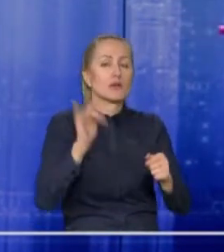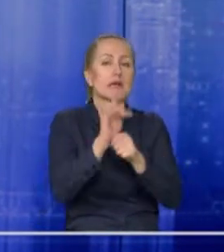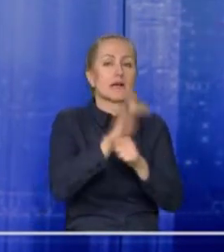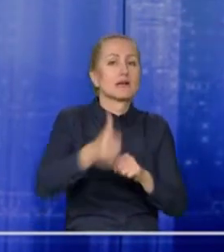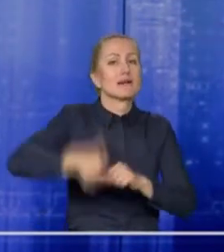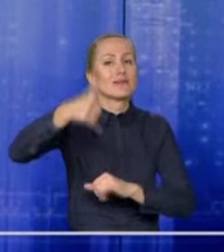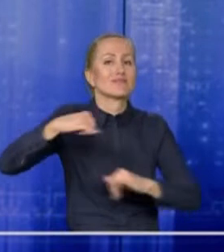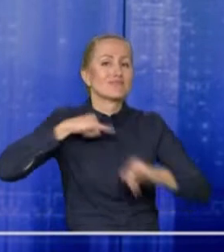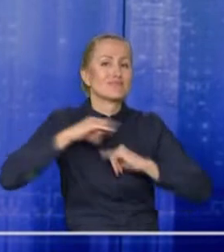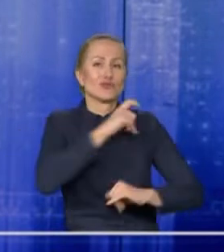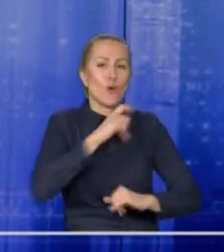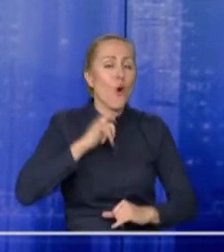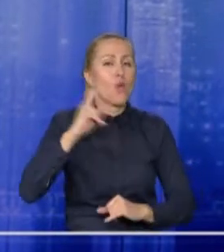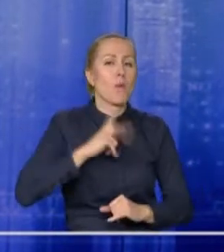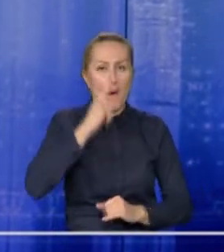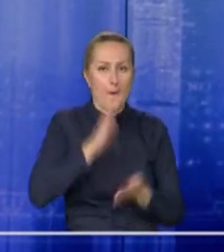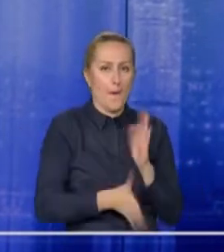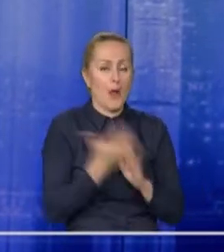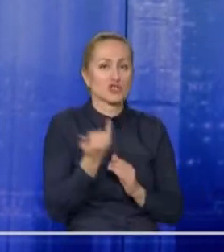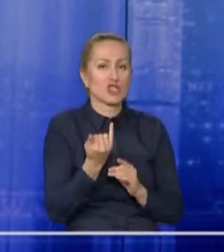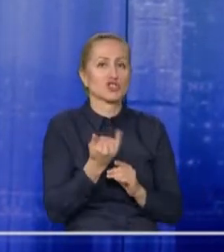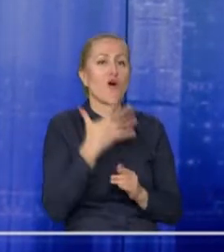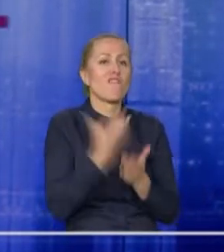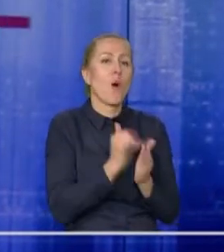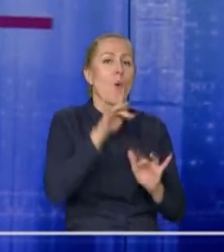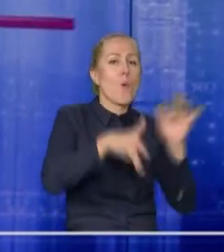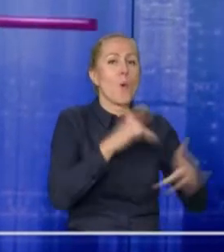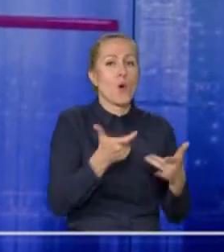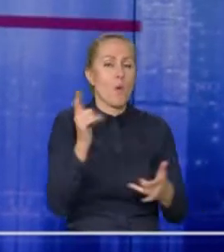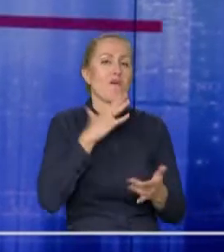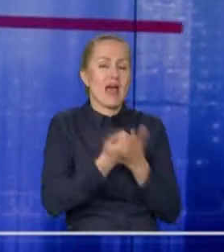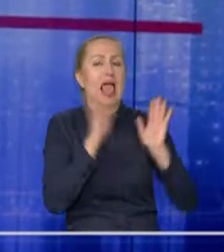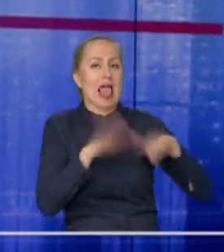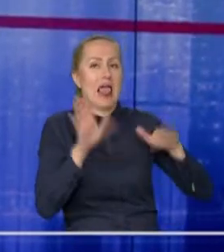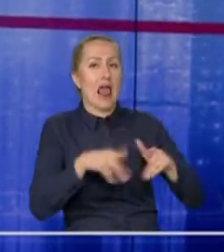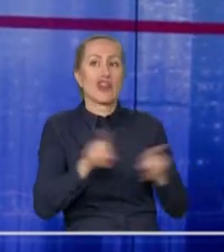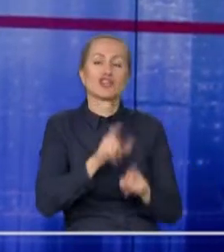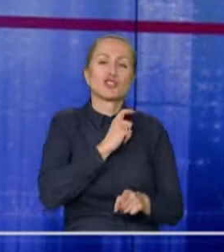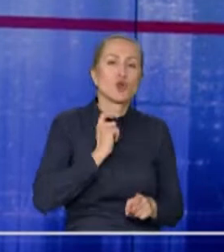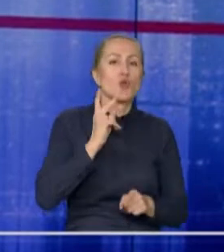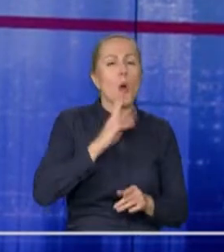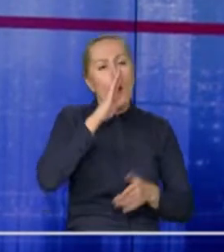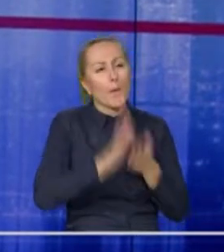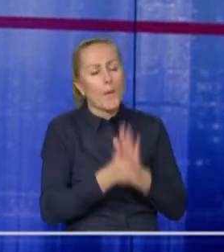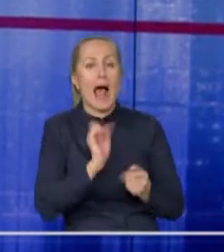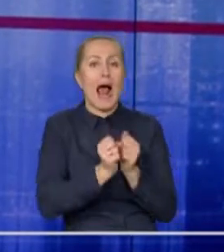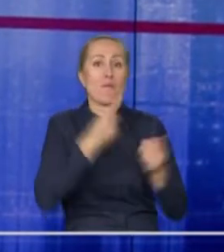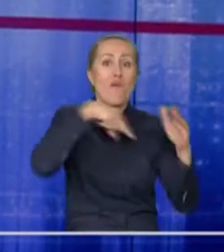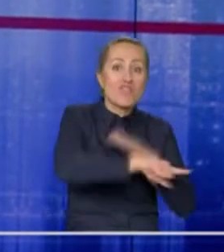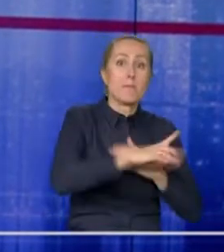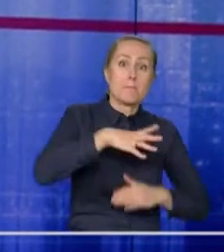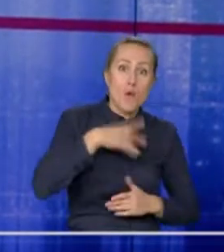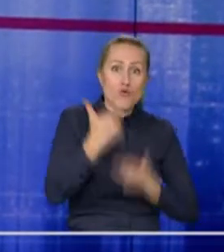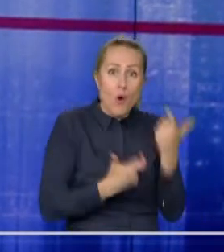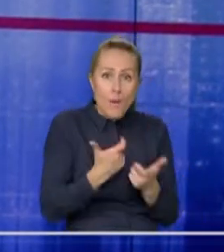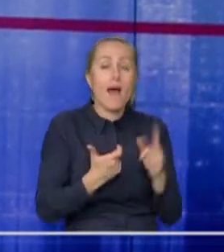się tuszowania pedofilii, że możemy krytykować księży, którzy też tuszowali bądź byli zamieszani w taki proceder.